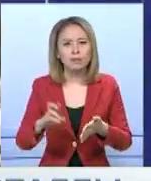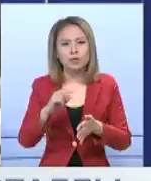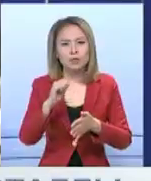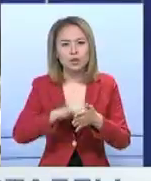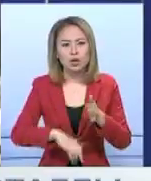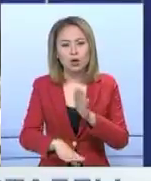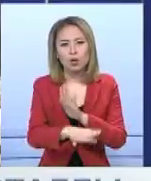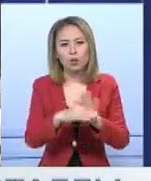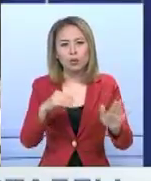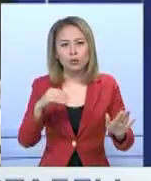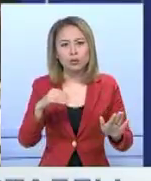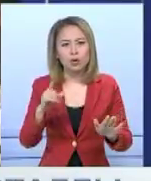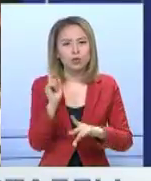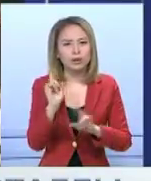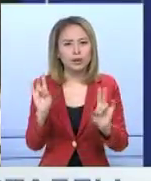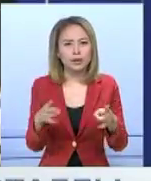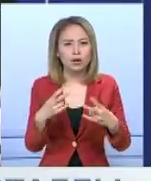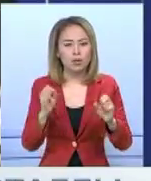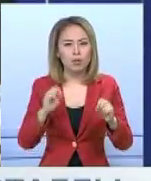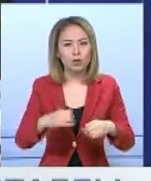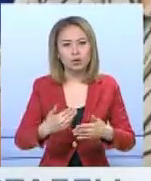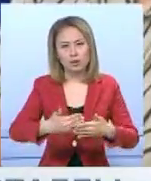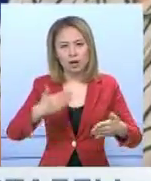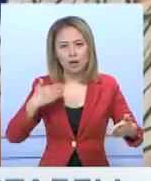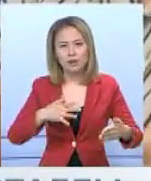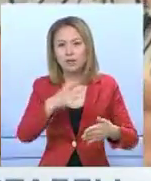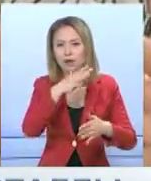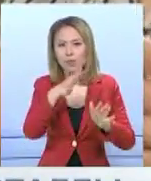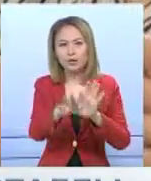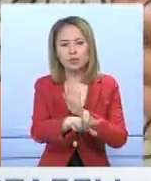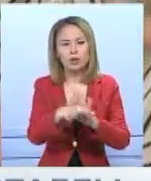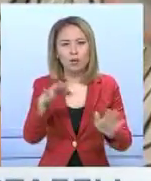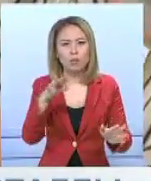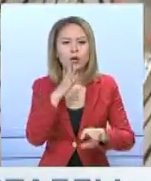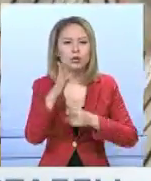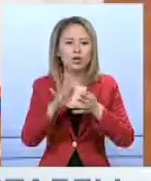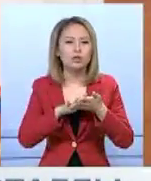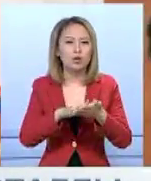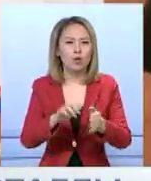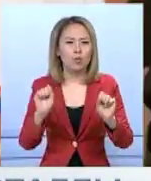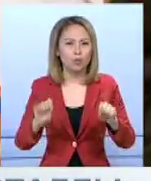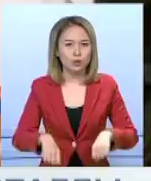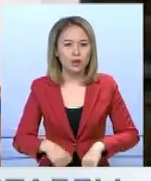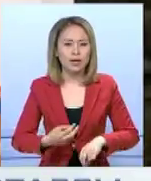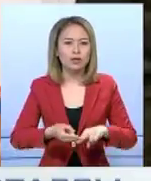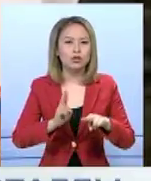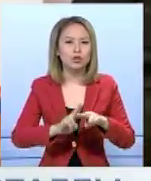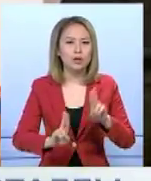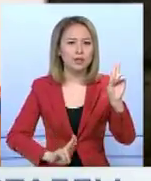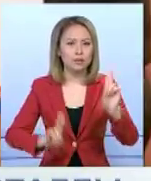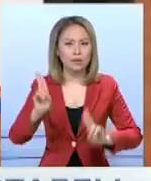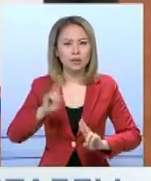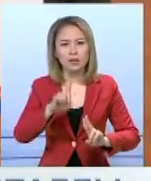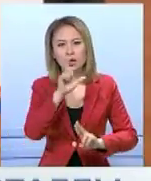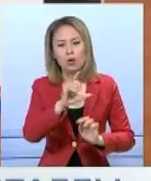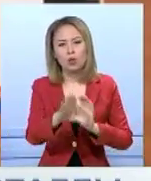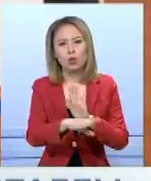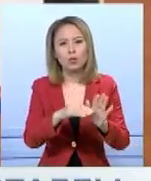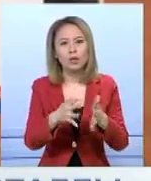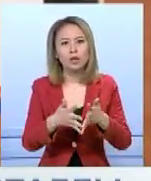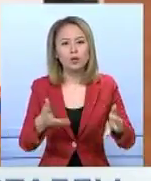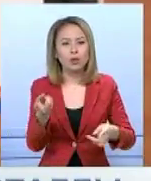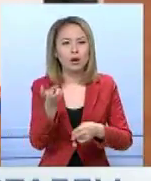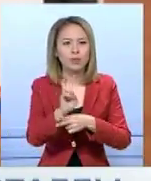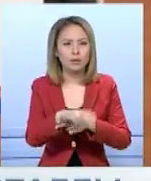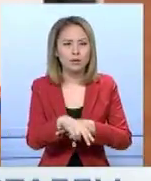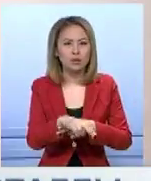себепсіз сайлау күнін күтпей-ақ мерзімінен бұрын дауыс беруге өтініш беріп таңдау жасай алады. Билік мұндай ережені азаматтардың сайлауға